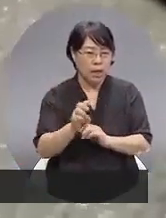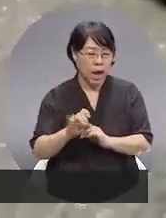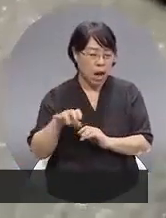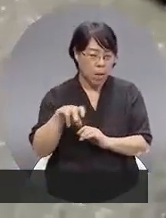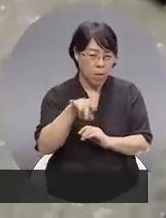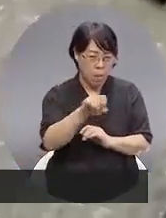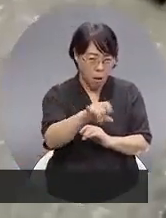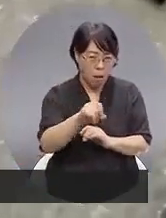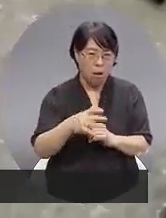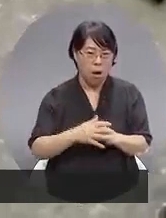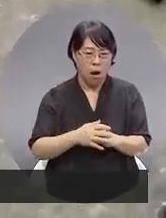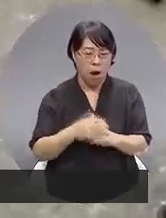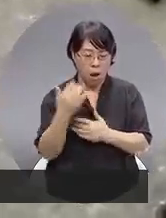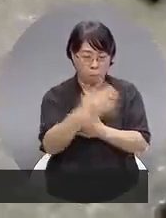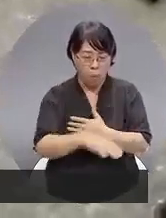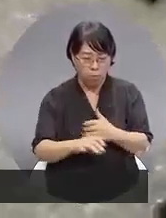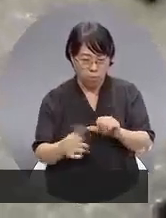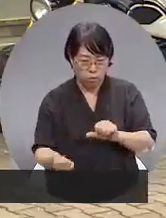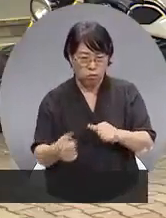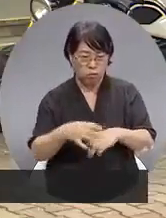사체와 탈피물도 발견됐습니다.